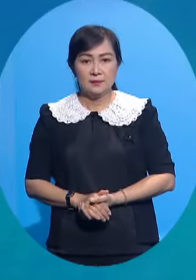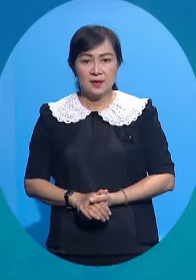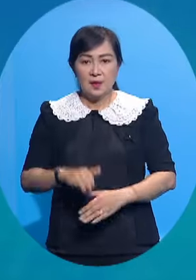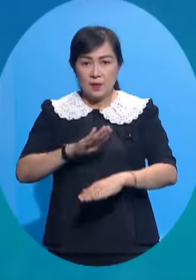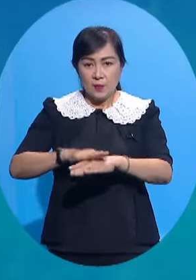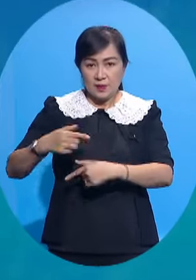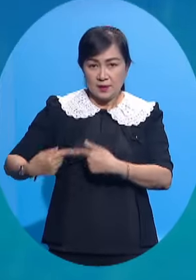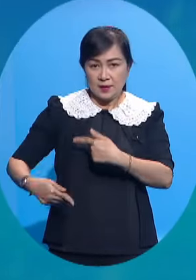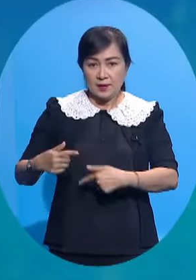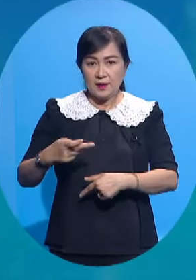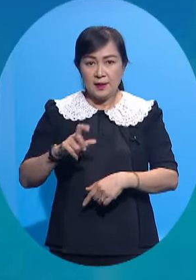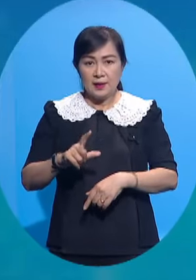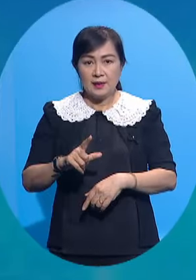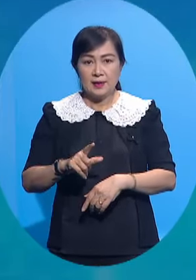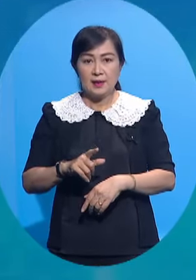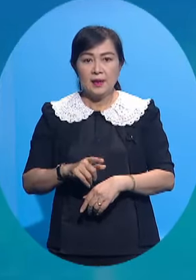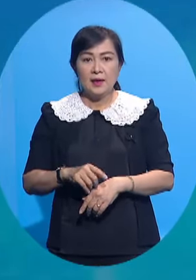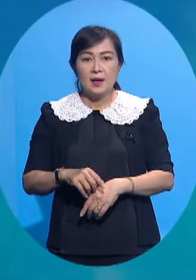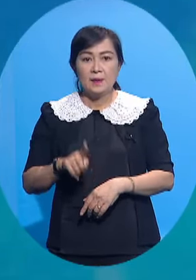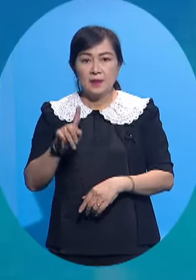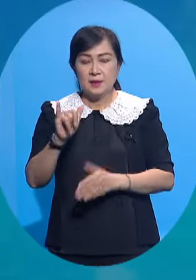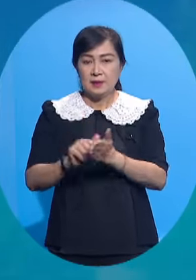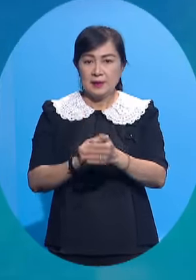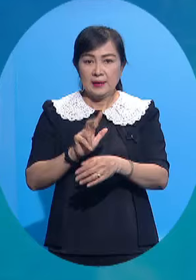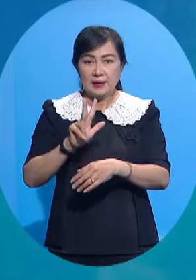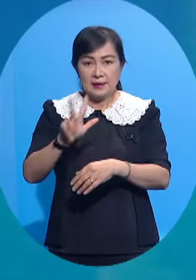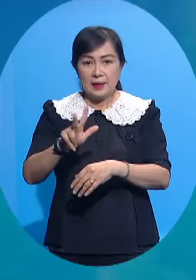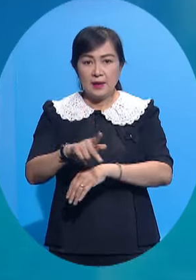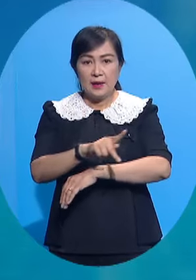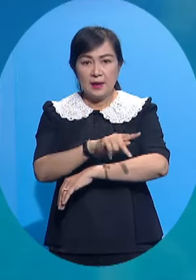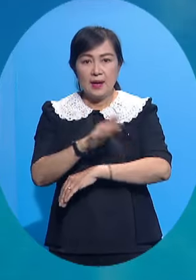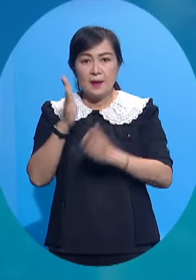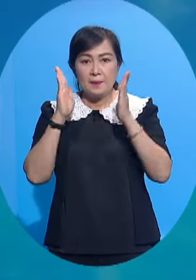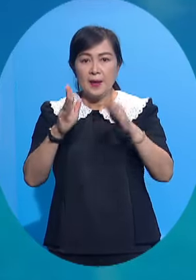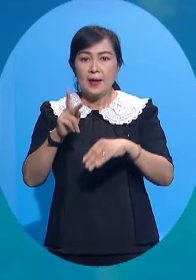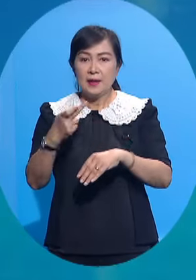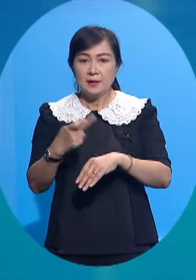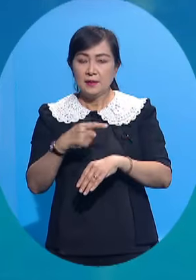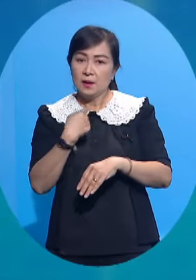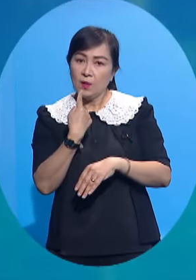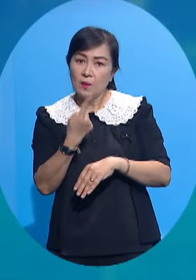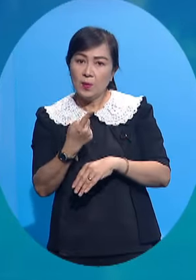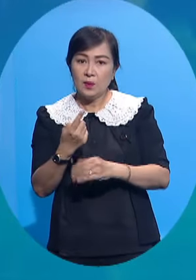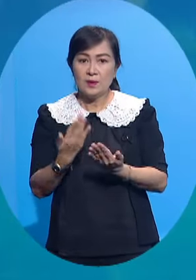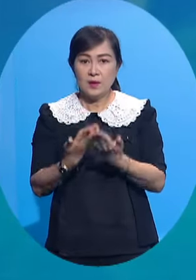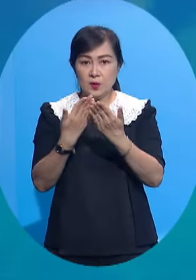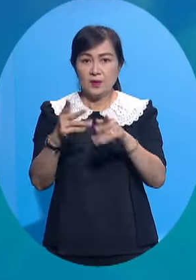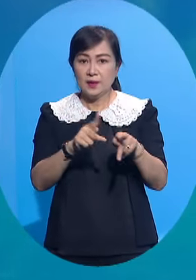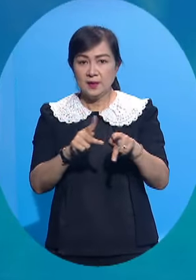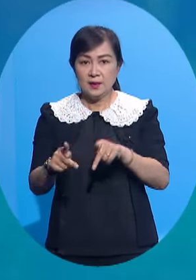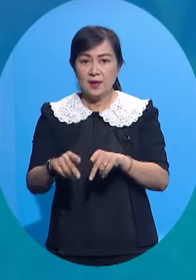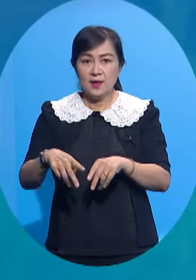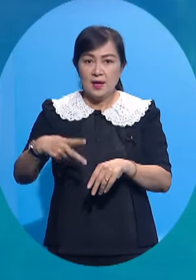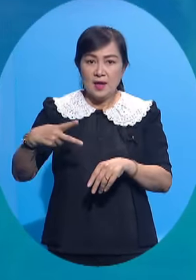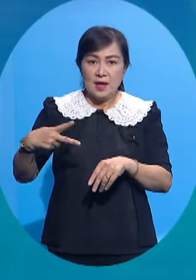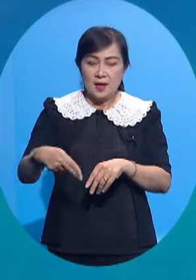Trong buổi vận động tranh cử tại Raleigh, Bắc Carolina hôm 16 tháng 8, Phó Tổng thống Mỹ Kamala Harris công bố một loạt đề xuất kinh tế nhằm